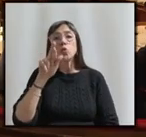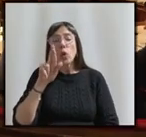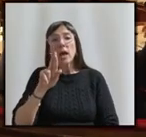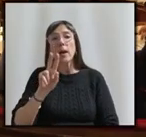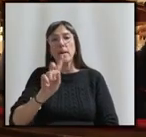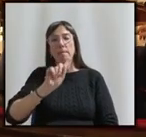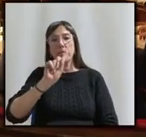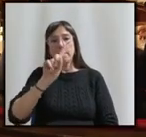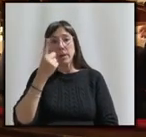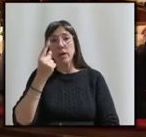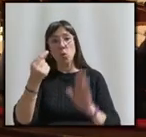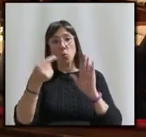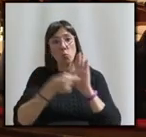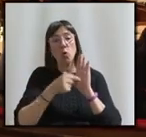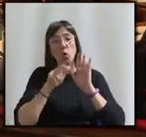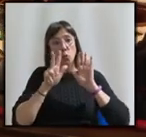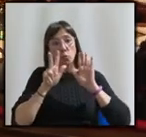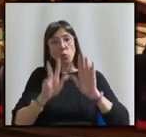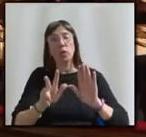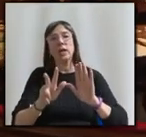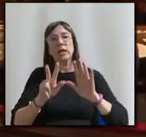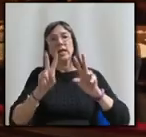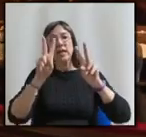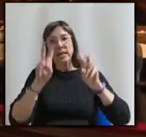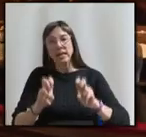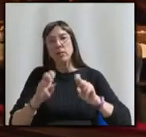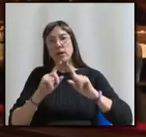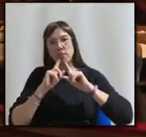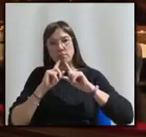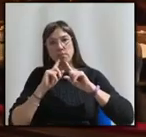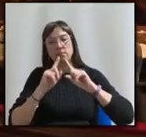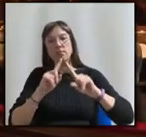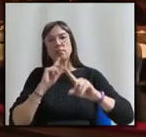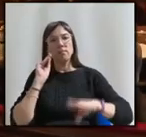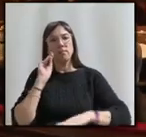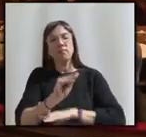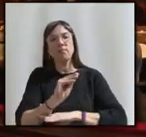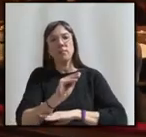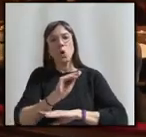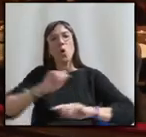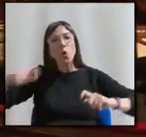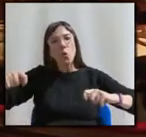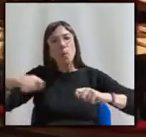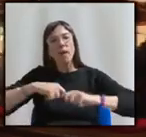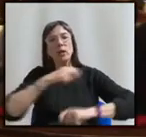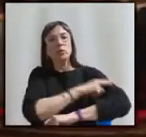punt número 8, en referència a la bonificació al Consorci Hospitalari de Vic per unes obres a l'hospital. Vots a favor de la proposta?